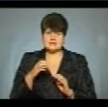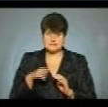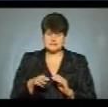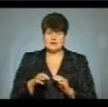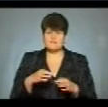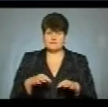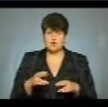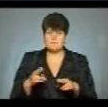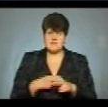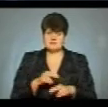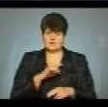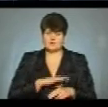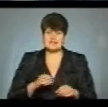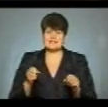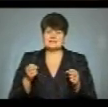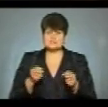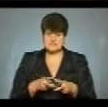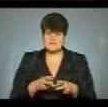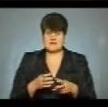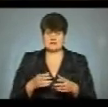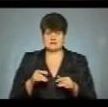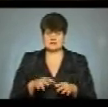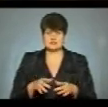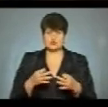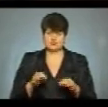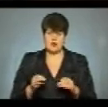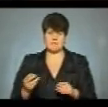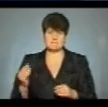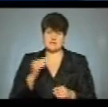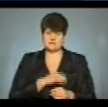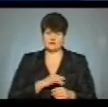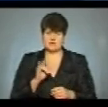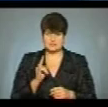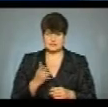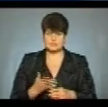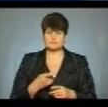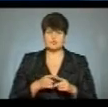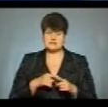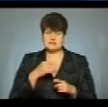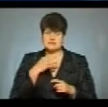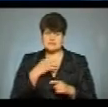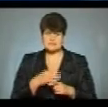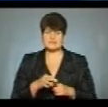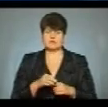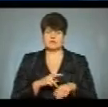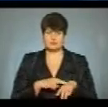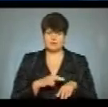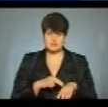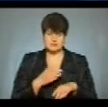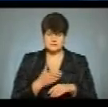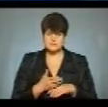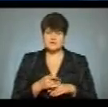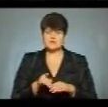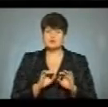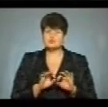використання спеціальних засобів, які дозволять пристебнути дитину пасками безпеки. Про це повідомила речниця патрульної поліції Катерина Басилига.